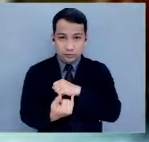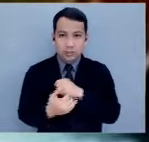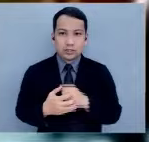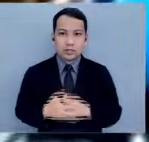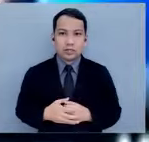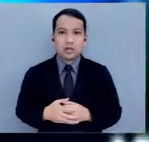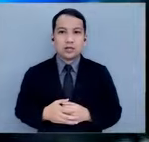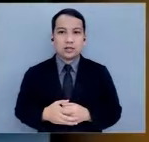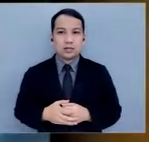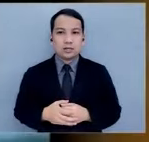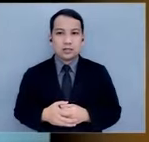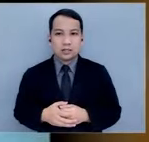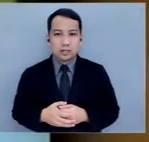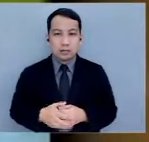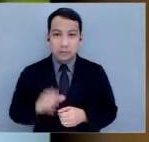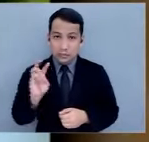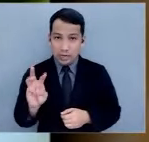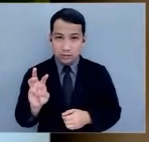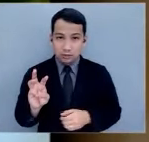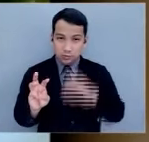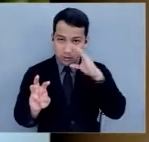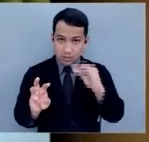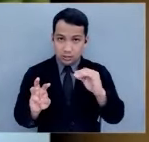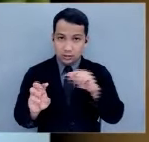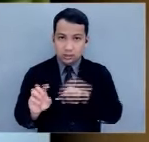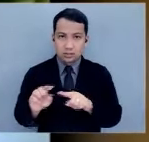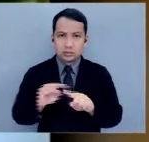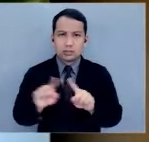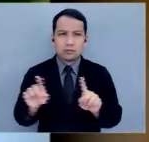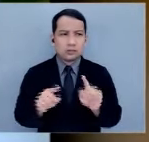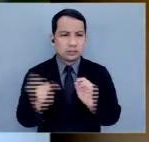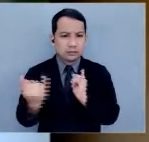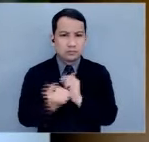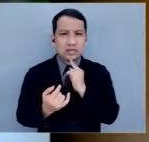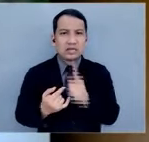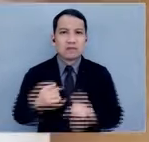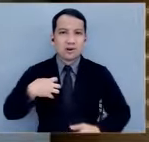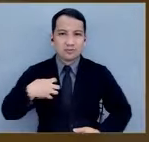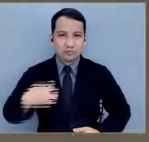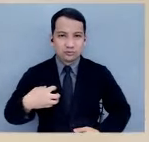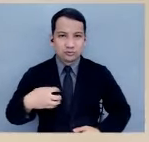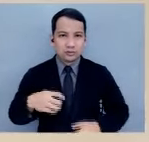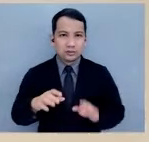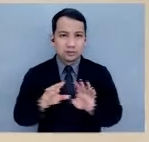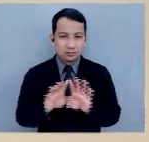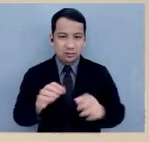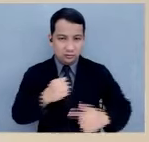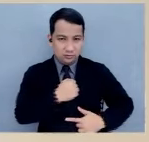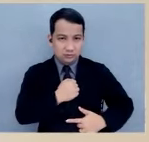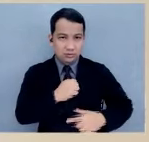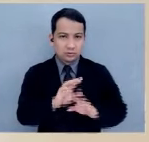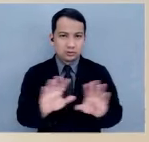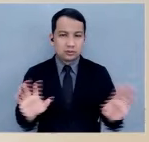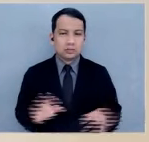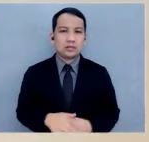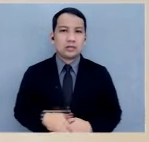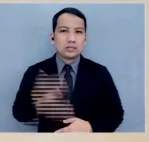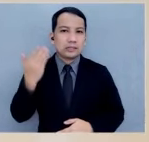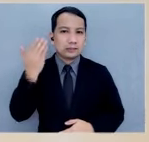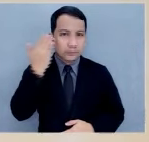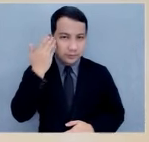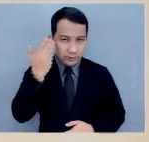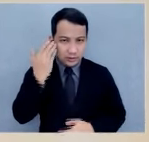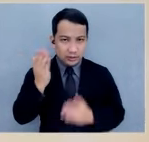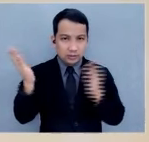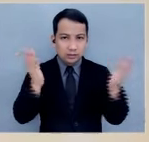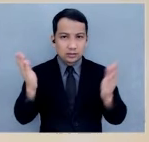ang sangkot sa krimen. Nagpakilala rin ng mga pulis ang sospek kaya hindi sila hinarang ng mga secu. Nag-pretend na magsaserve ng warrant of